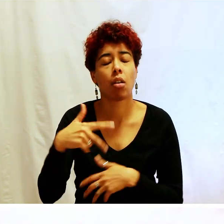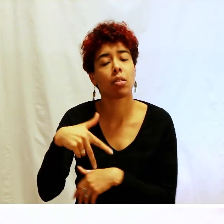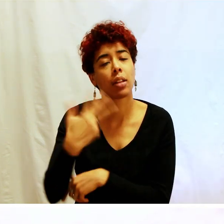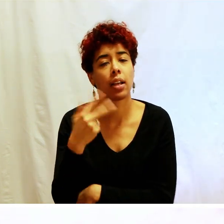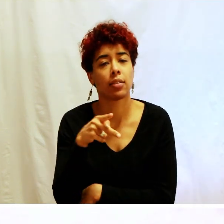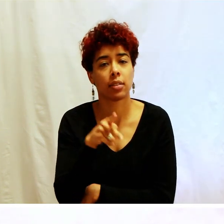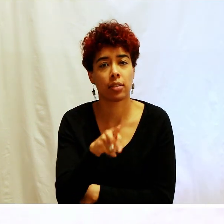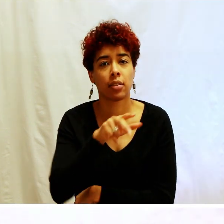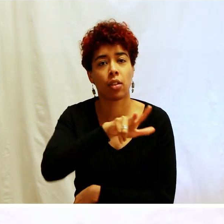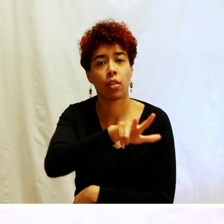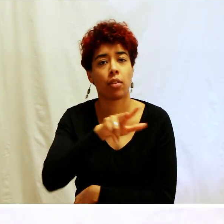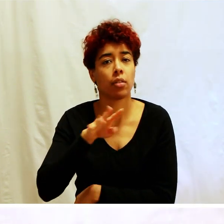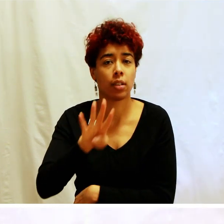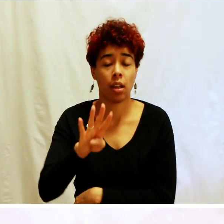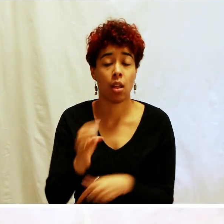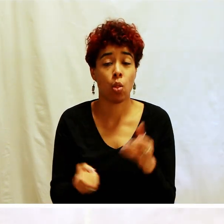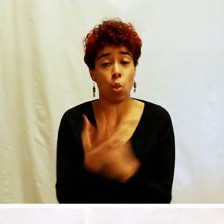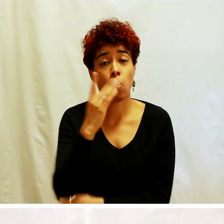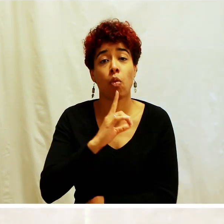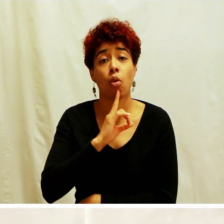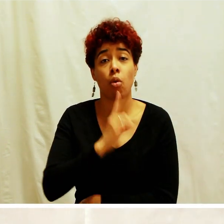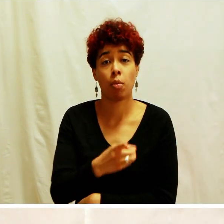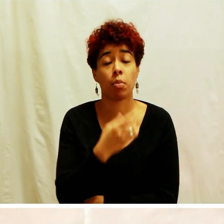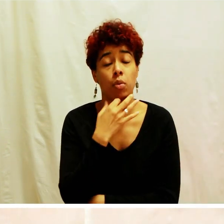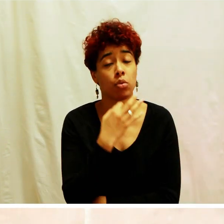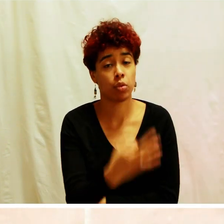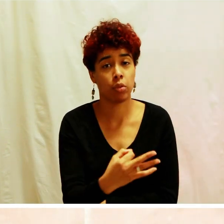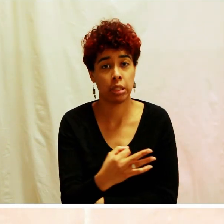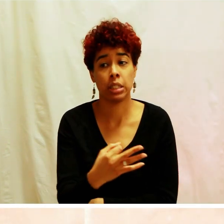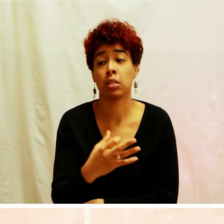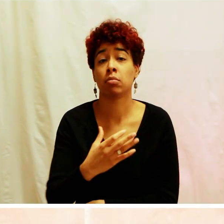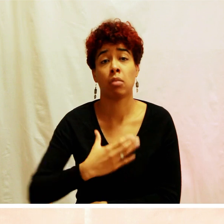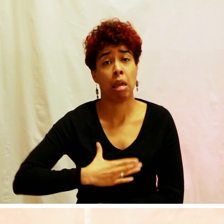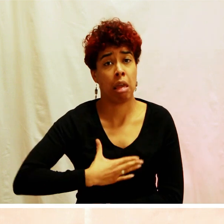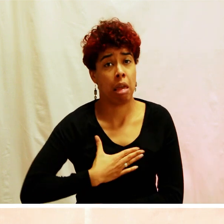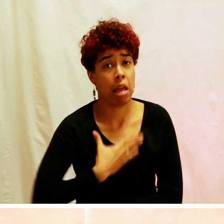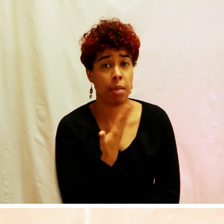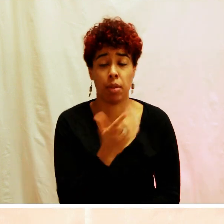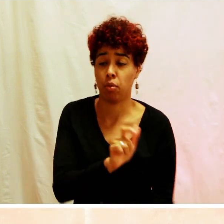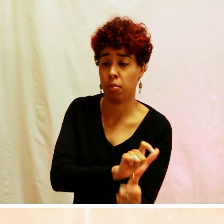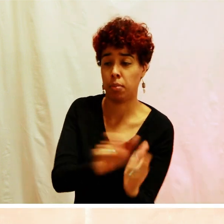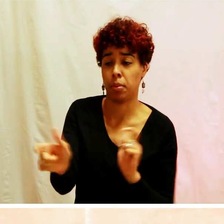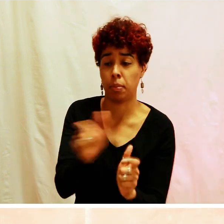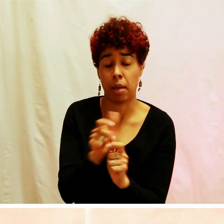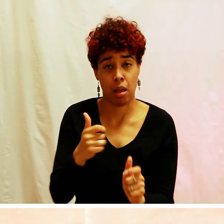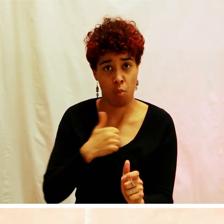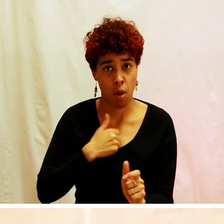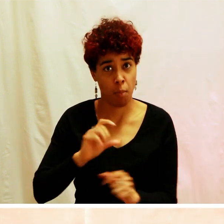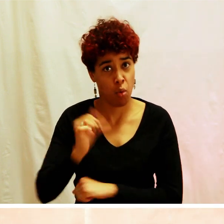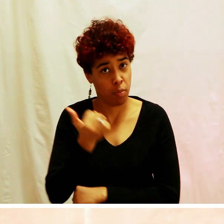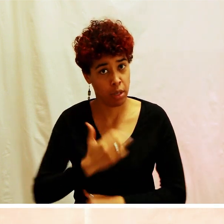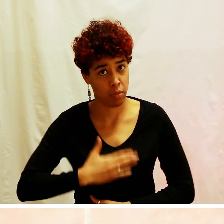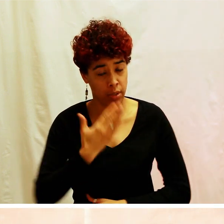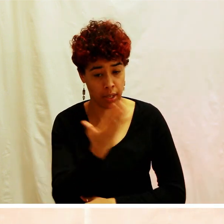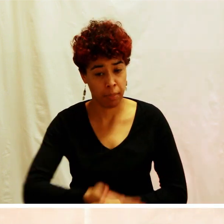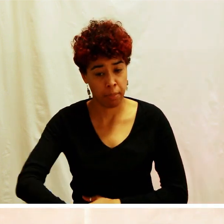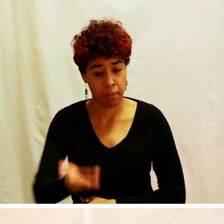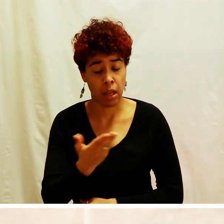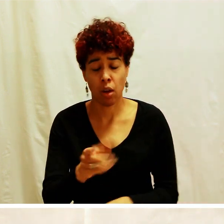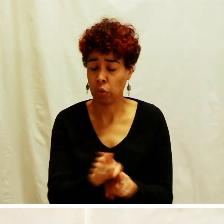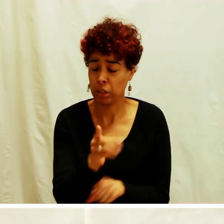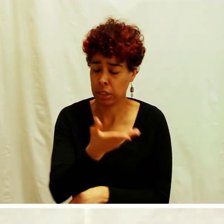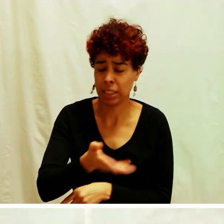donne un commandement nouveau. Aimez-vous les uns les autres comme je vous ai aimés. Vous aussi, aimez-vous les uns les autres.